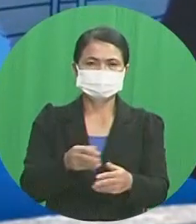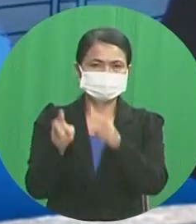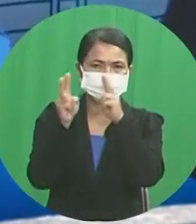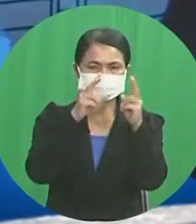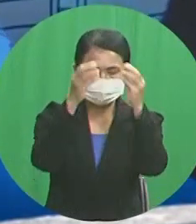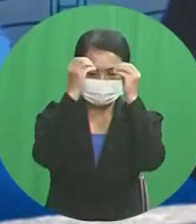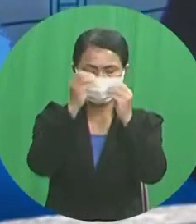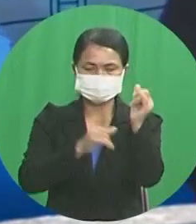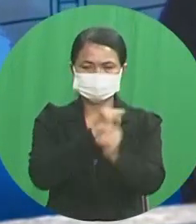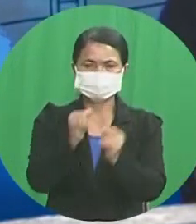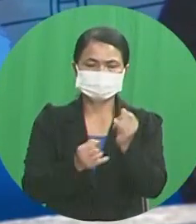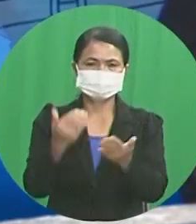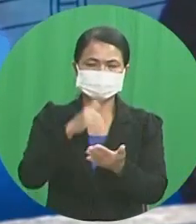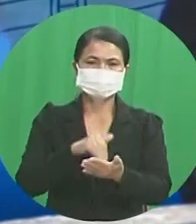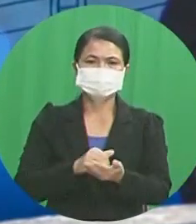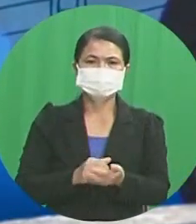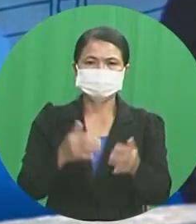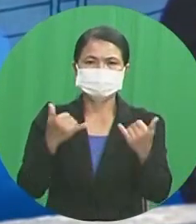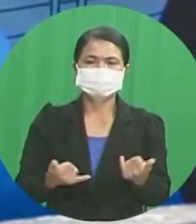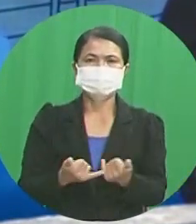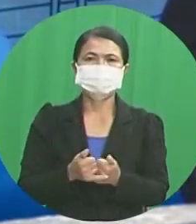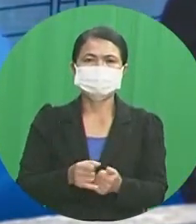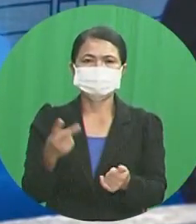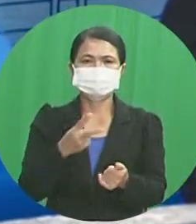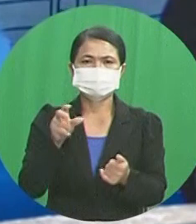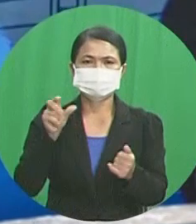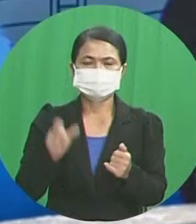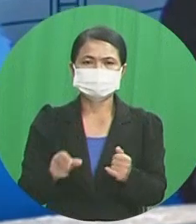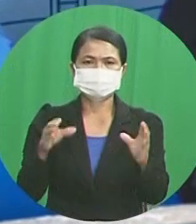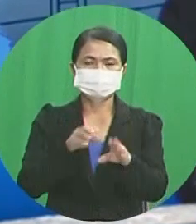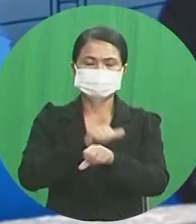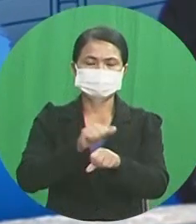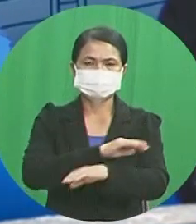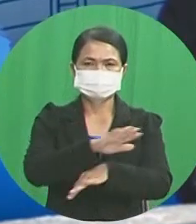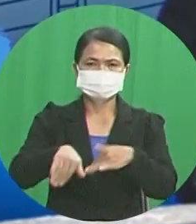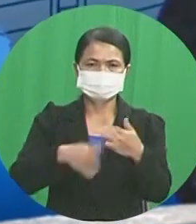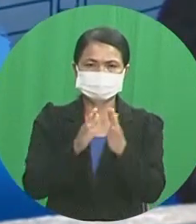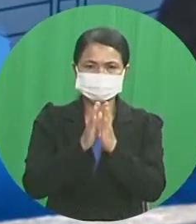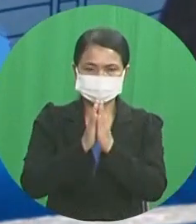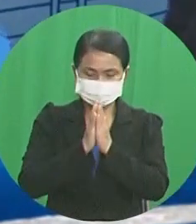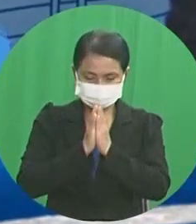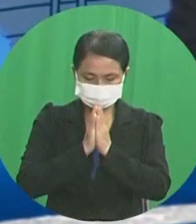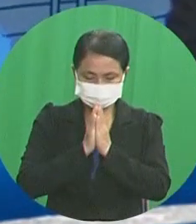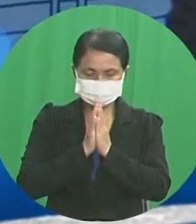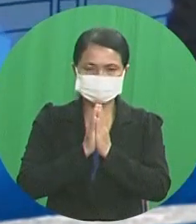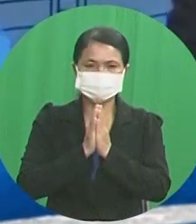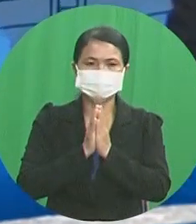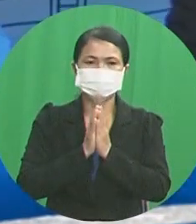ស្សនានៅព័ត៌មានអន្តរជាតិវិញម្ដងខណៈនេះយើងខ្ញុំទាំងពីរអ្នកព្រមទាំងក្រុមការងារសូមអរគុណសូមគោរពលា